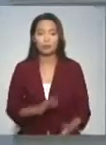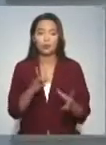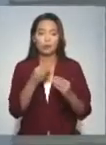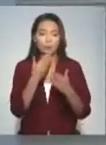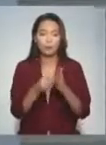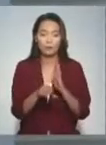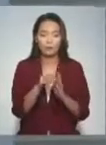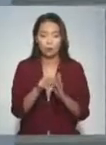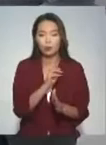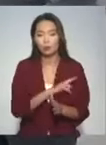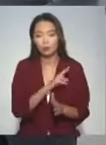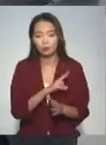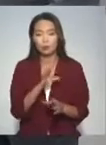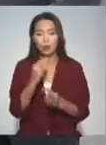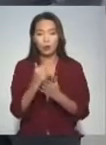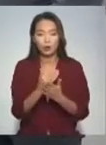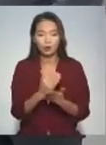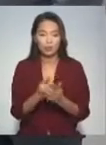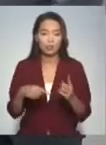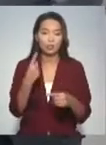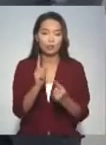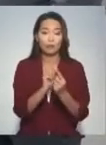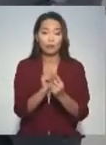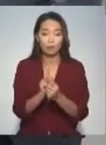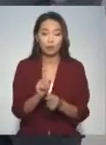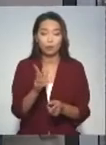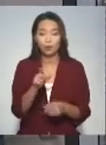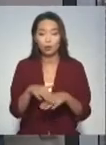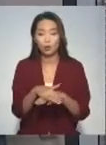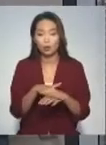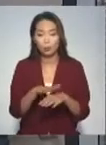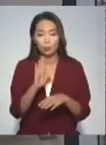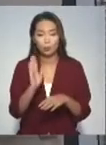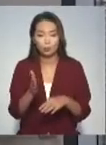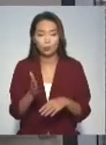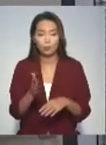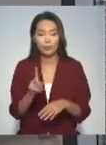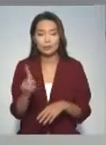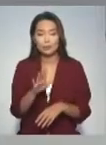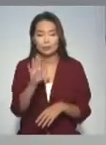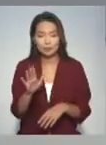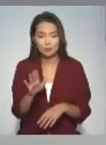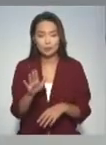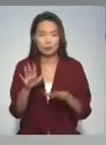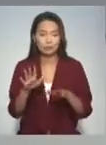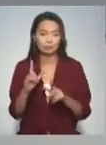предвыборный штаб работает по графику. Следующие встречи кандидата с населением ожидаются в южных и западных регионах страны.